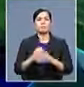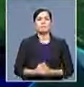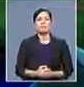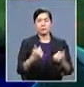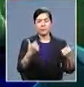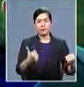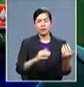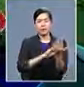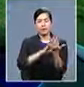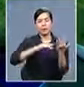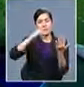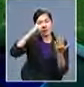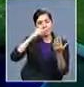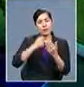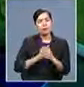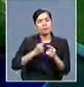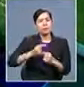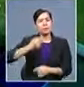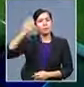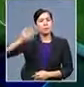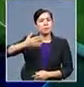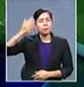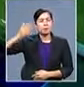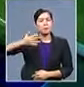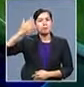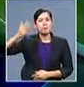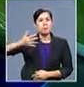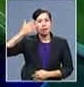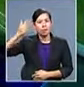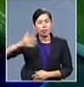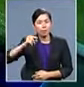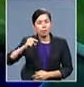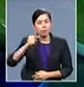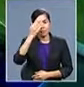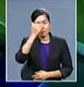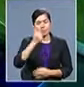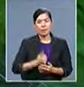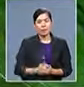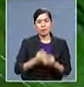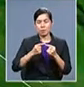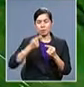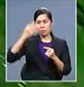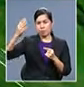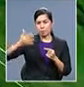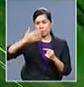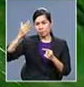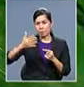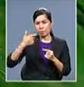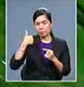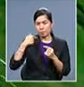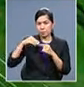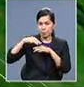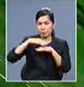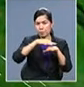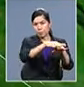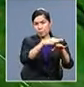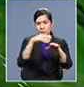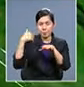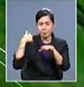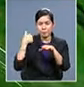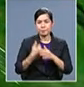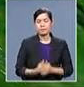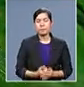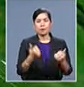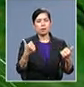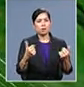ทยเราโชคดีนะครับลมในทิศทางหลักยังเป็นทางตะวันตกเฉียงเหนือนะครับหรือพัดออกจากประเทศไปนะครับขณะที่อากาศแปรปรว